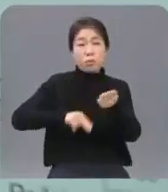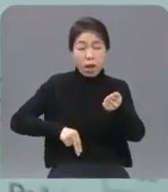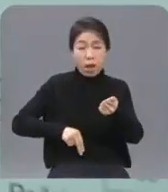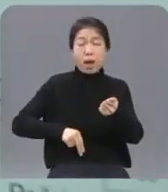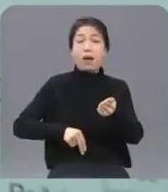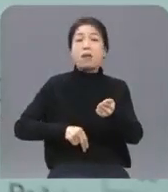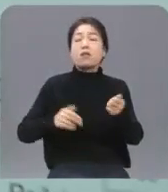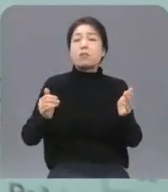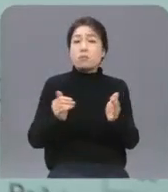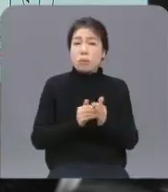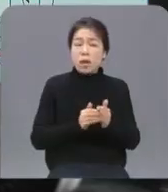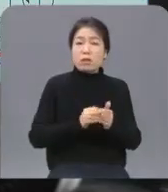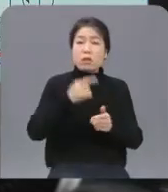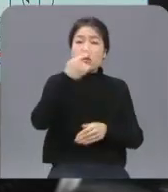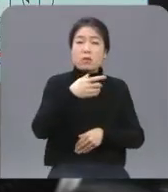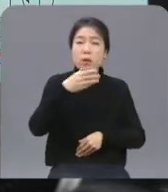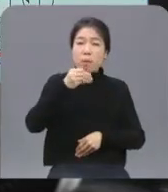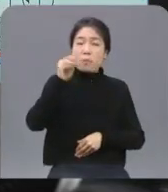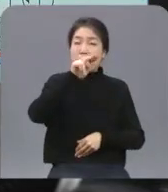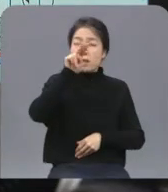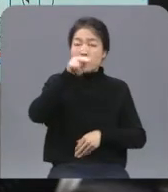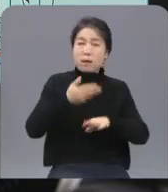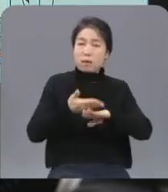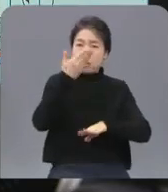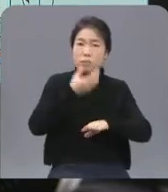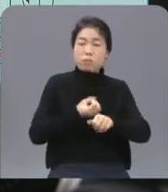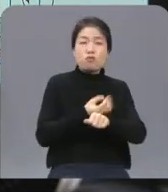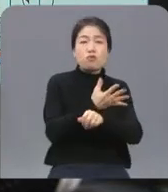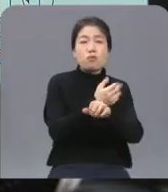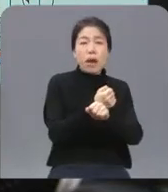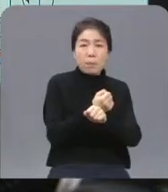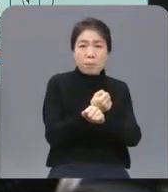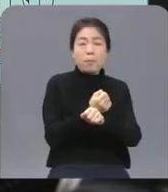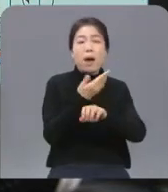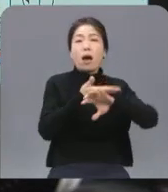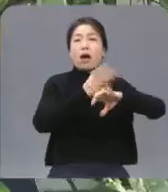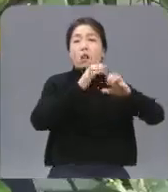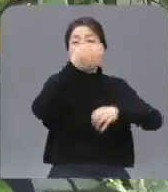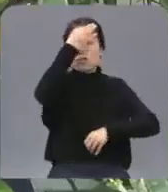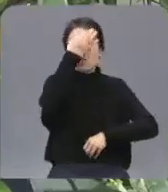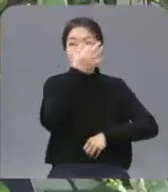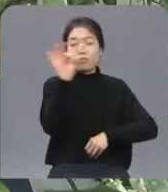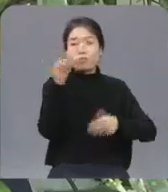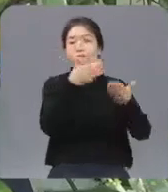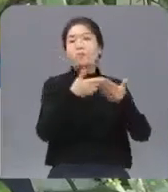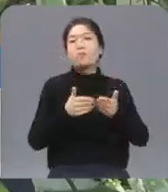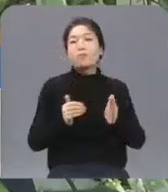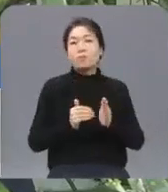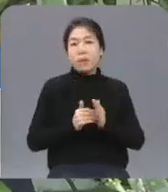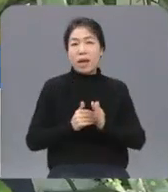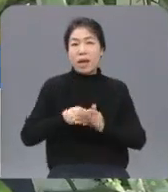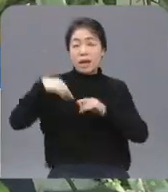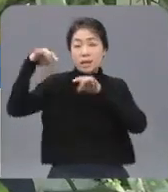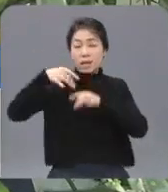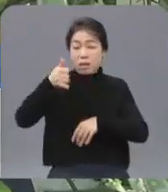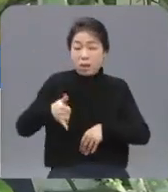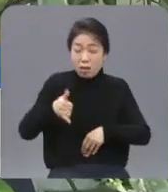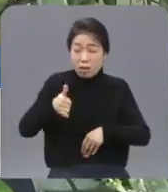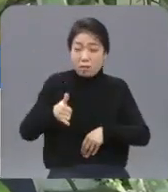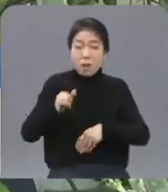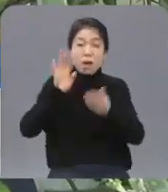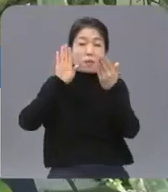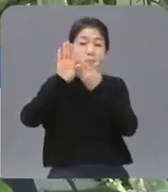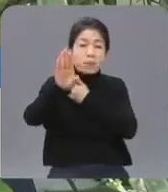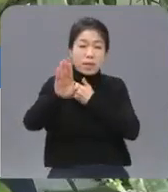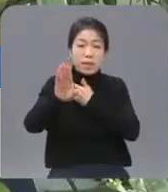수출 협약을 맺는 등 해외에서도 기술력을 인정받았습니다 스마트팜이 미래에 선진농업이